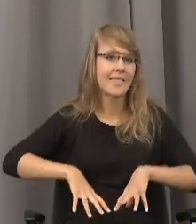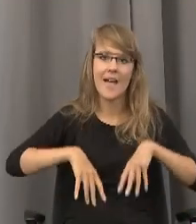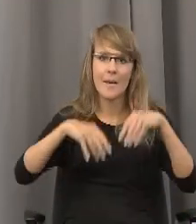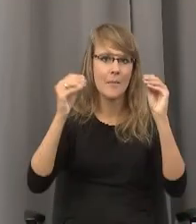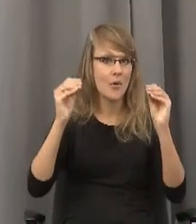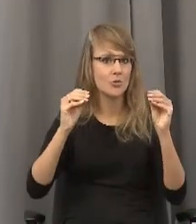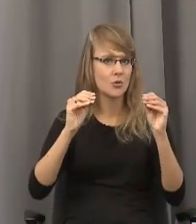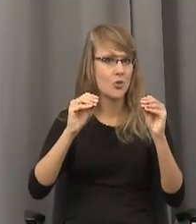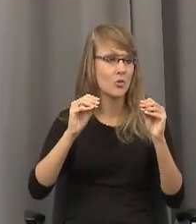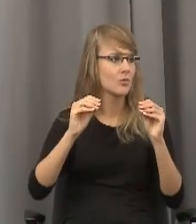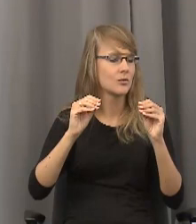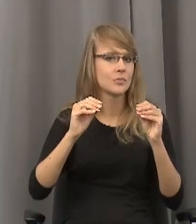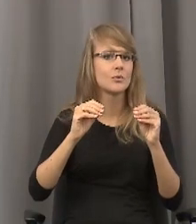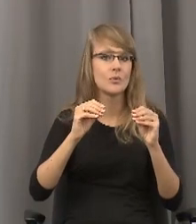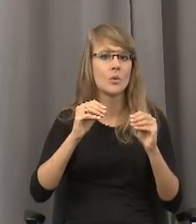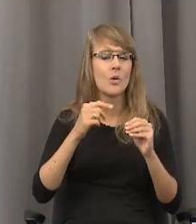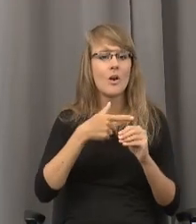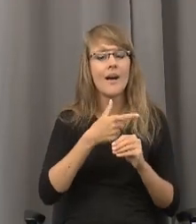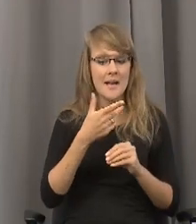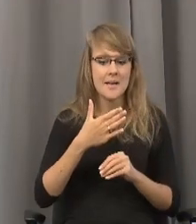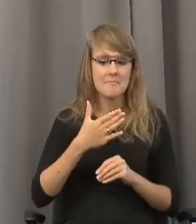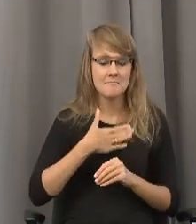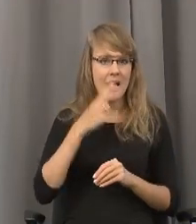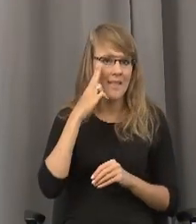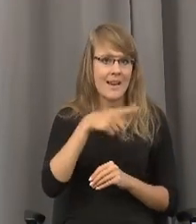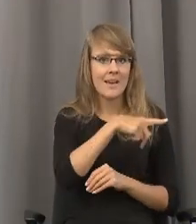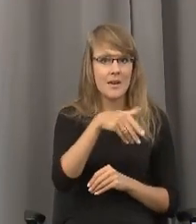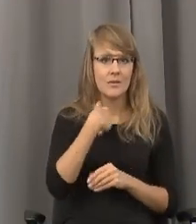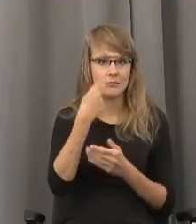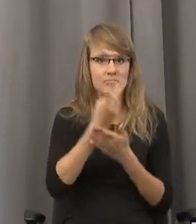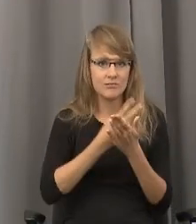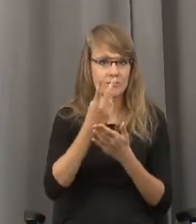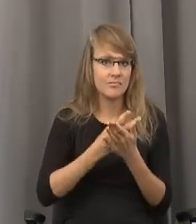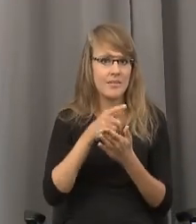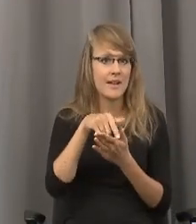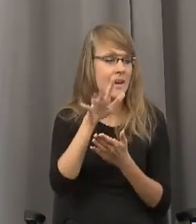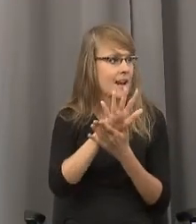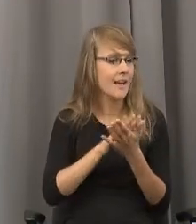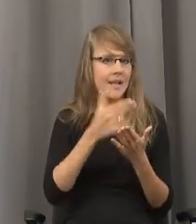że państwo mieliście okazję zapoznać się z raportem opieka na to, co mamy.